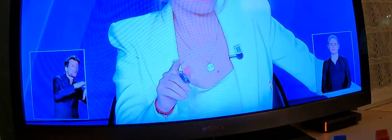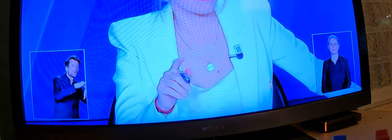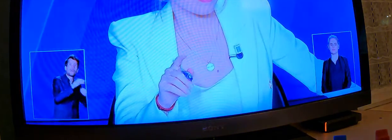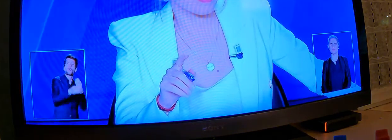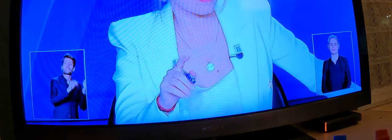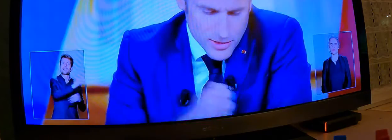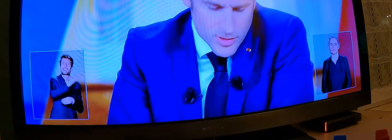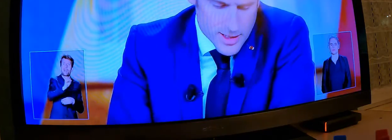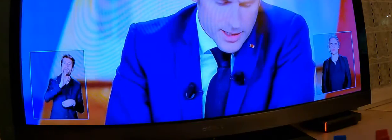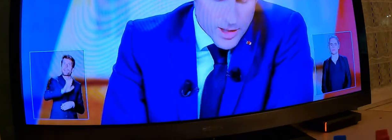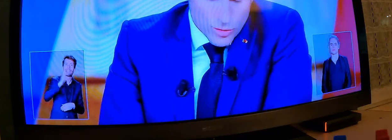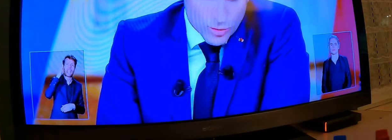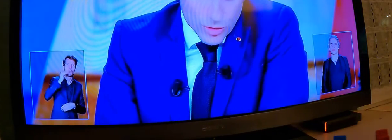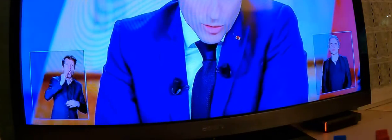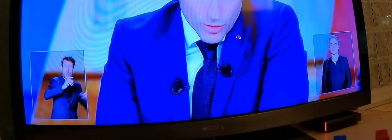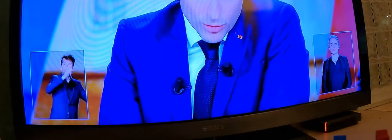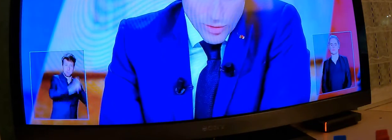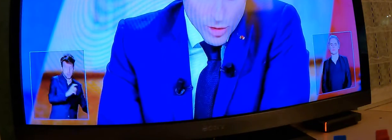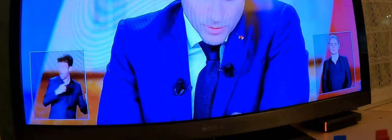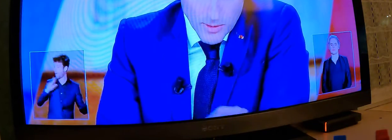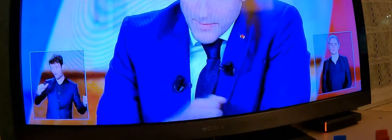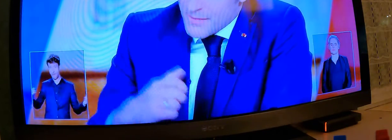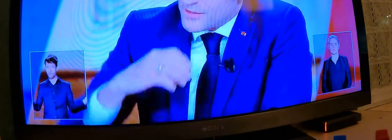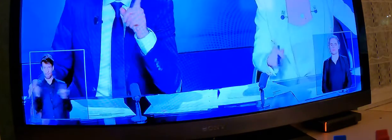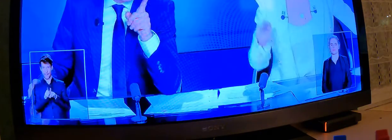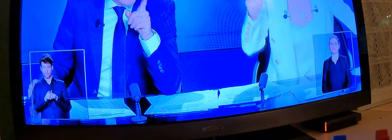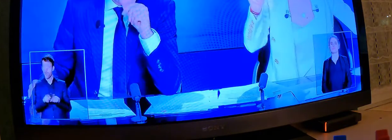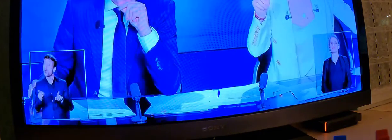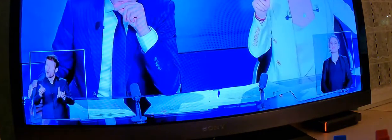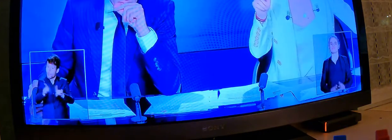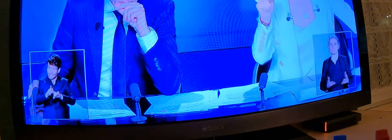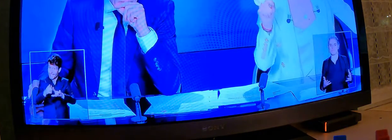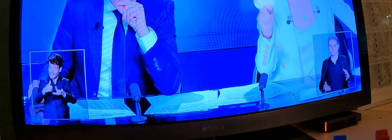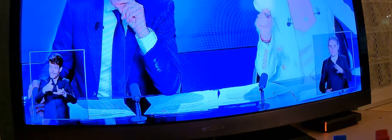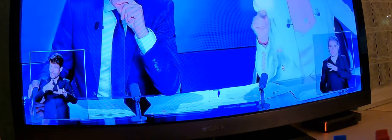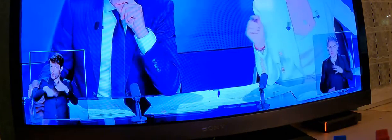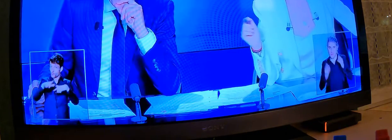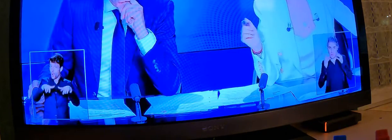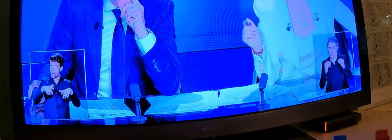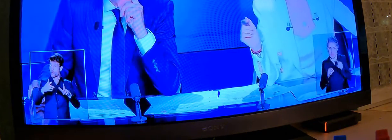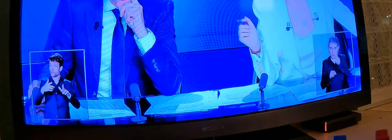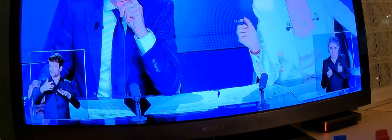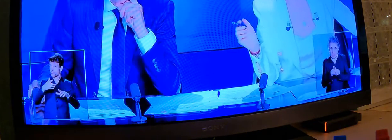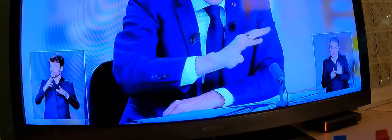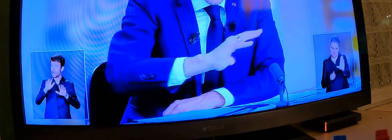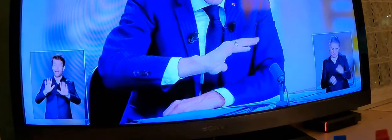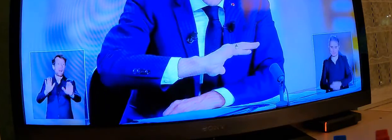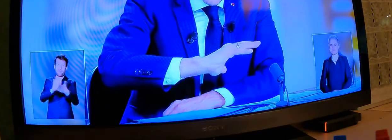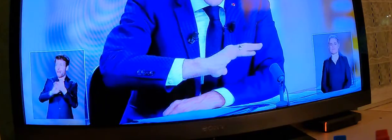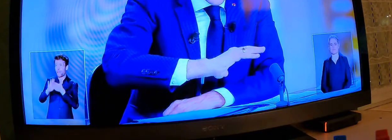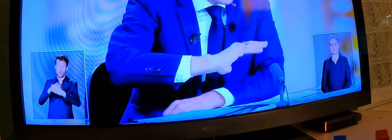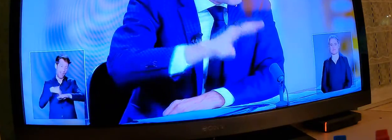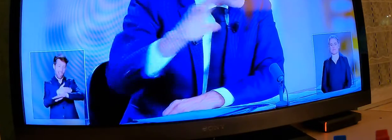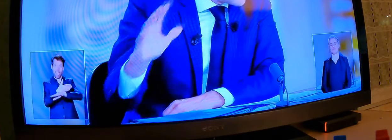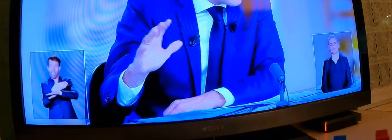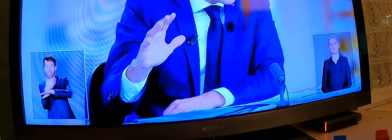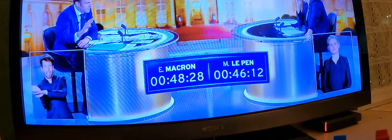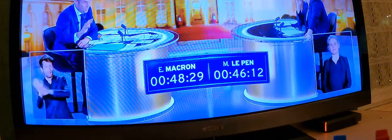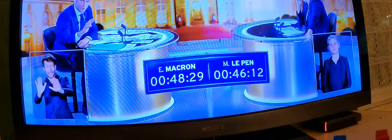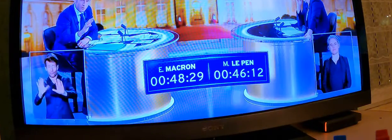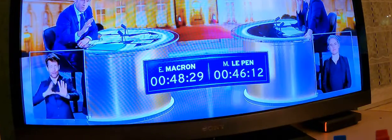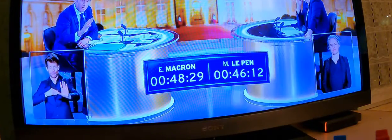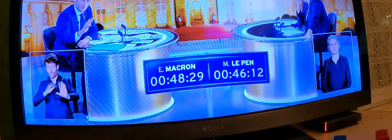en accompagnant mieux, en particulier sur le logement. Marine Le Pen, mais sur tout sujet, juste un mot, pardon, bien sûr. Je prends sur mon temps de parole, mais je l'assume, la